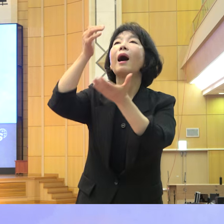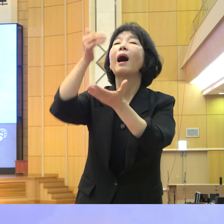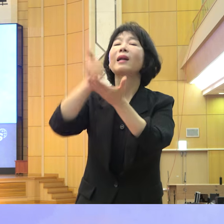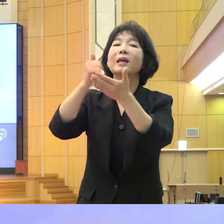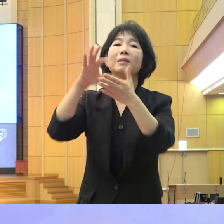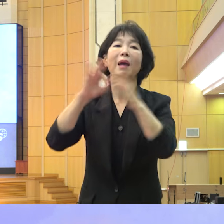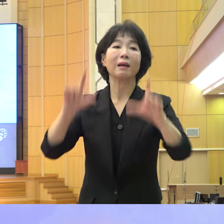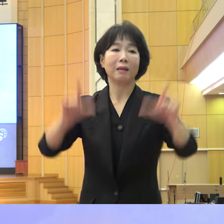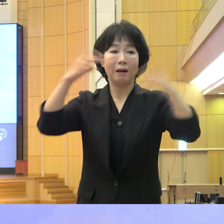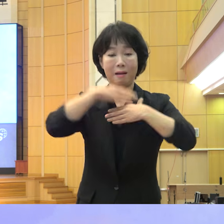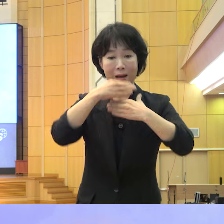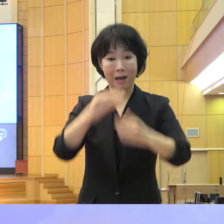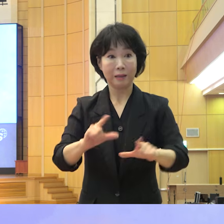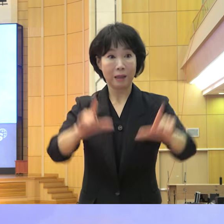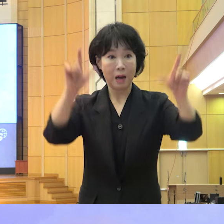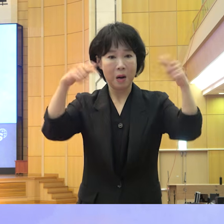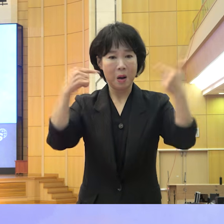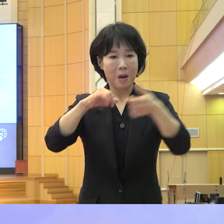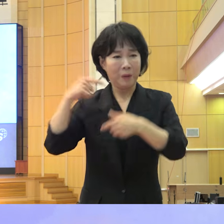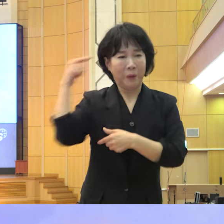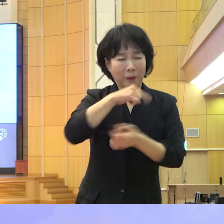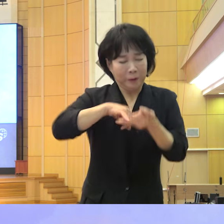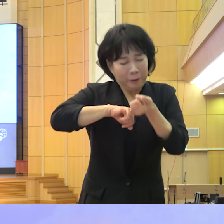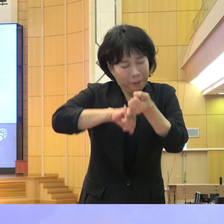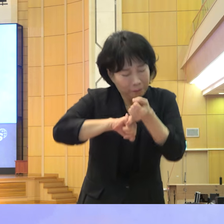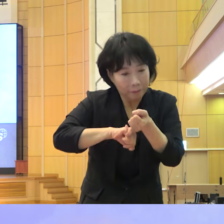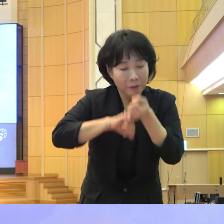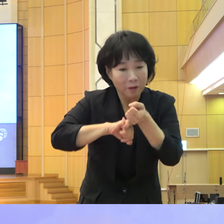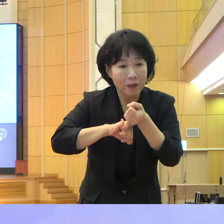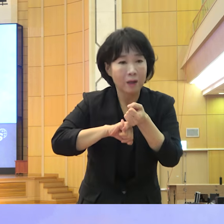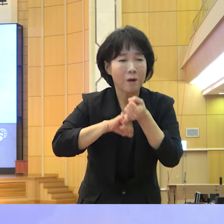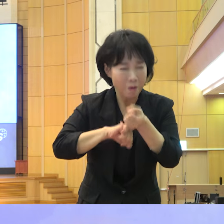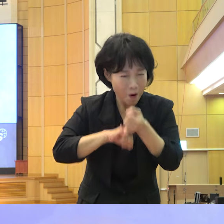날 안식일만큼은 절대